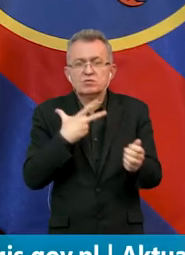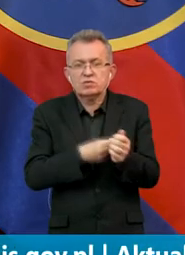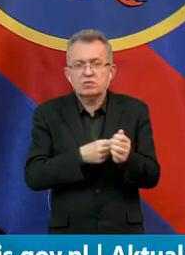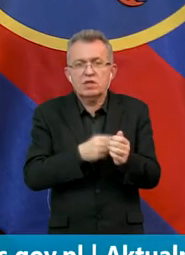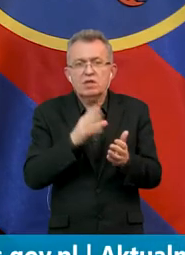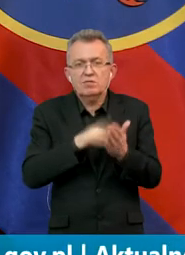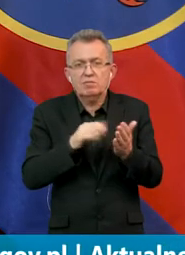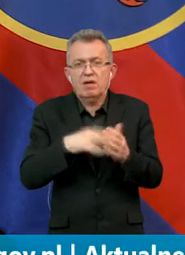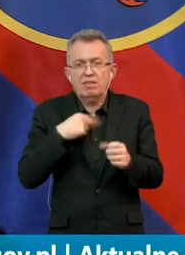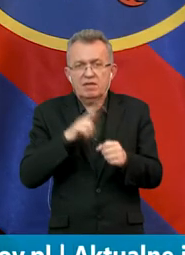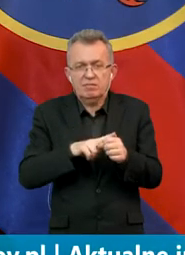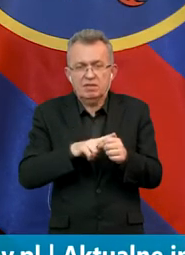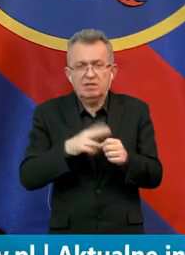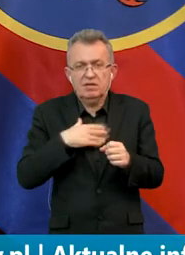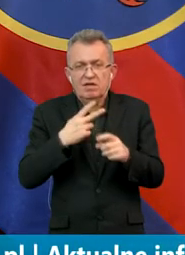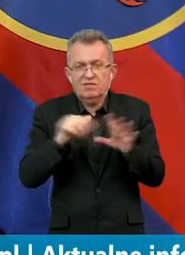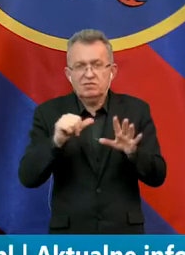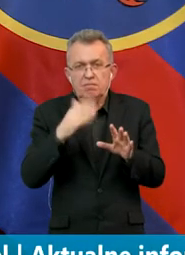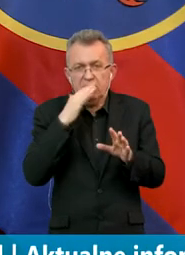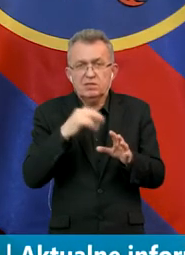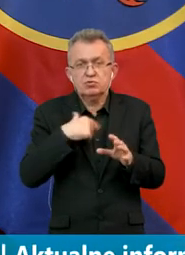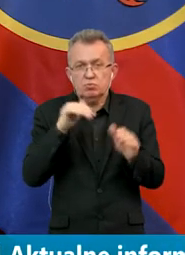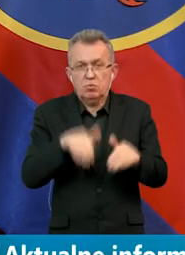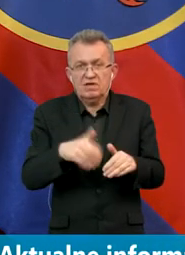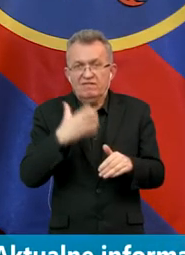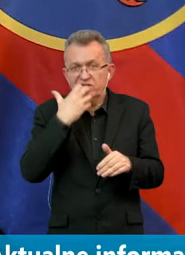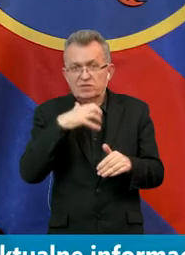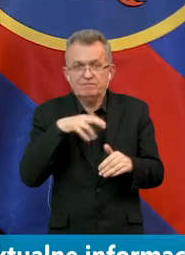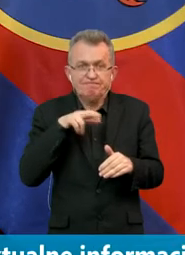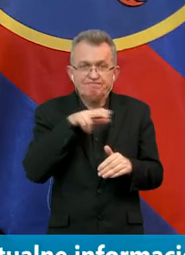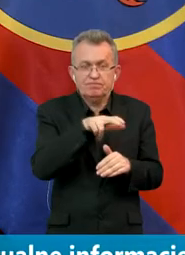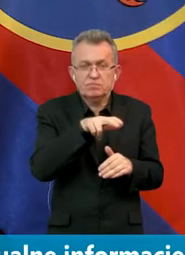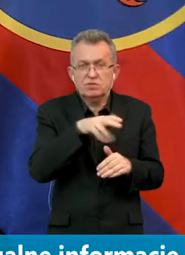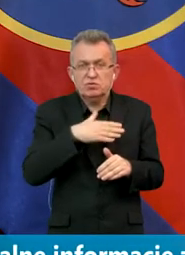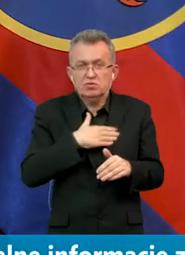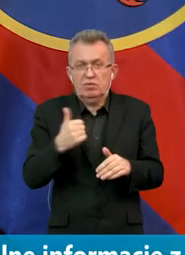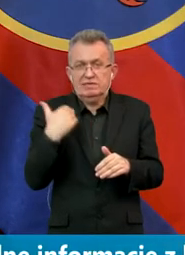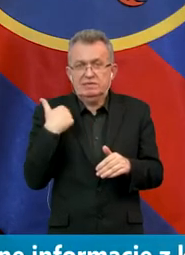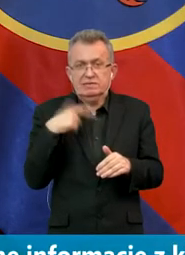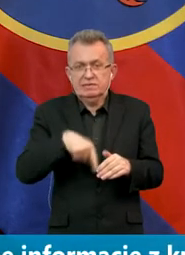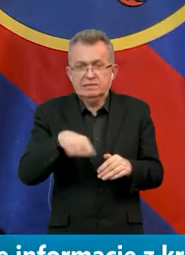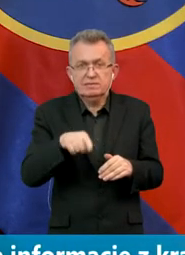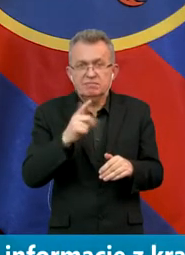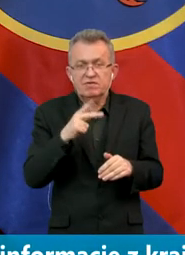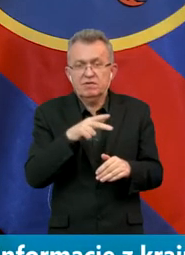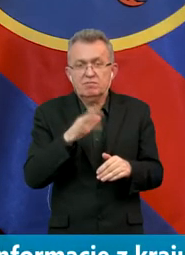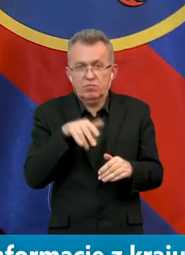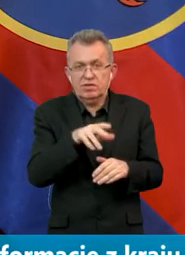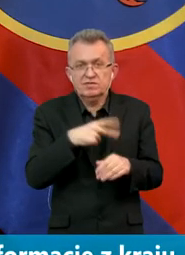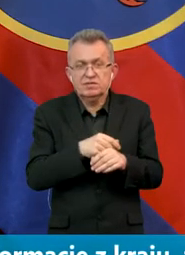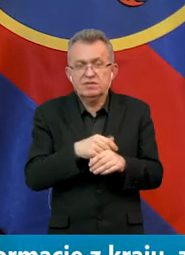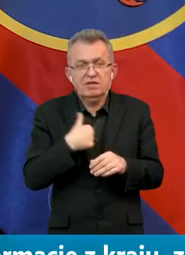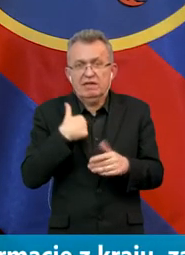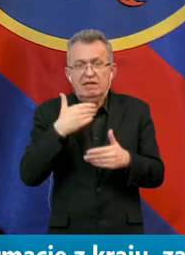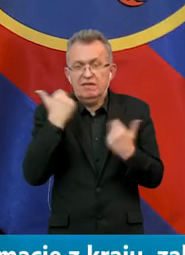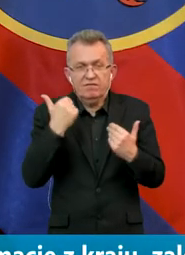Przykładowo ja mam termin szczepienia na 26 maja. Czy mogę skorzystać w weekend z punktu mobilnego? Pani Anno, nie mam